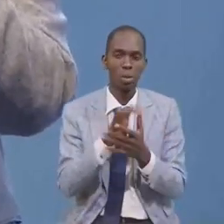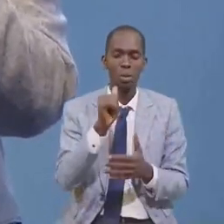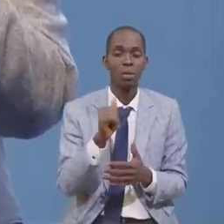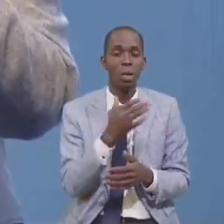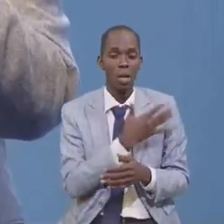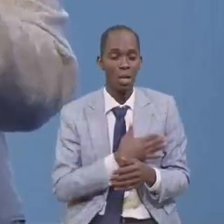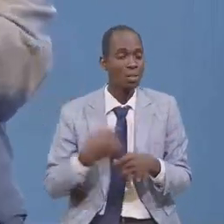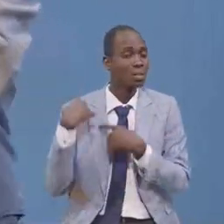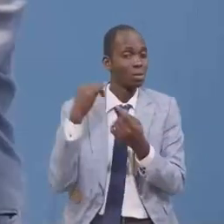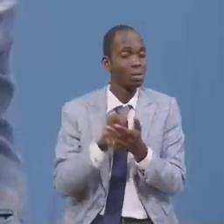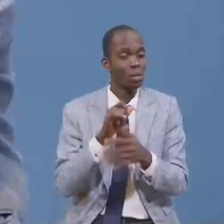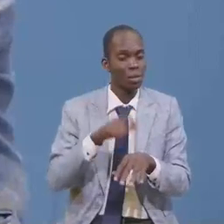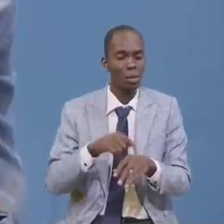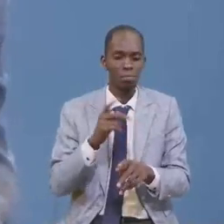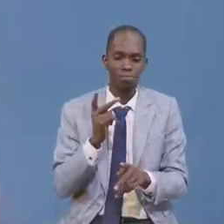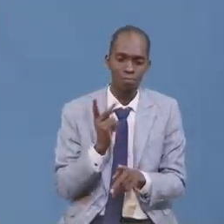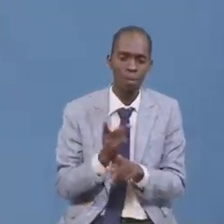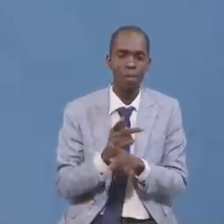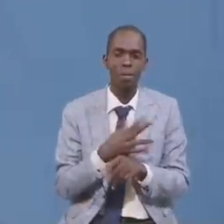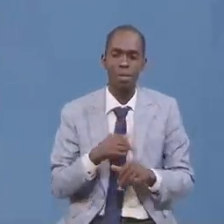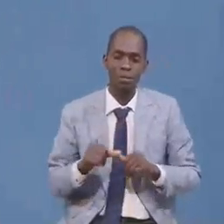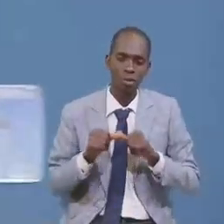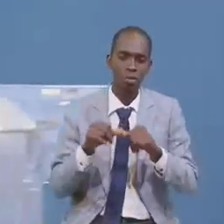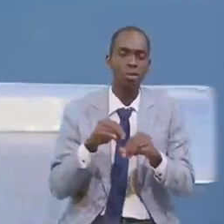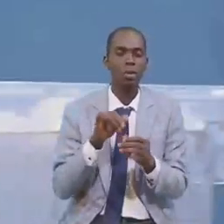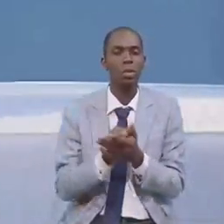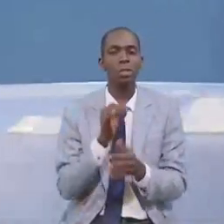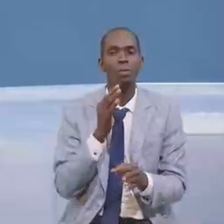foi, il a gardé la foi,